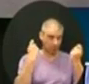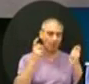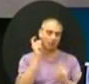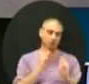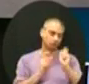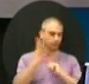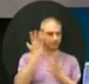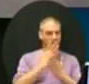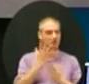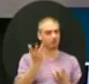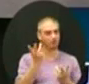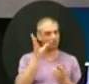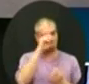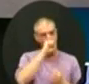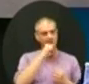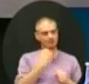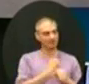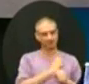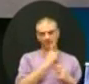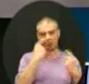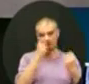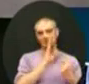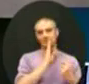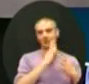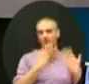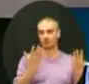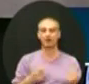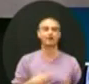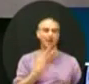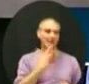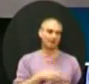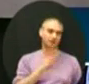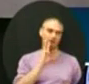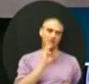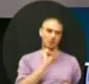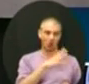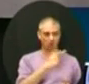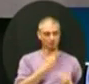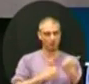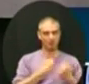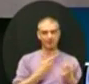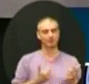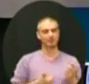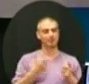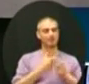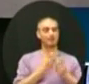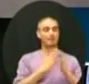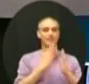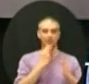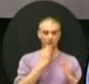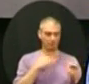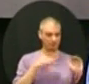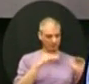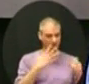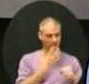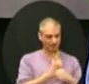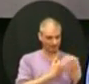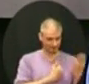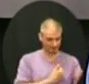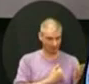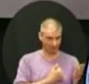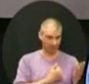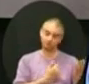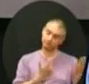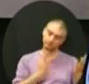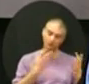אנשים קולטים את העשייה ולא את החינוך. כן. זאת הבעיה הגדולה. הרב שמעון אור, מועמד הרשות מפלגת הבית היהודי, נאחל לך בהצלחה